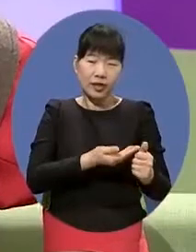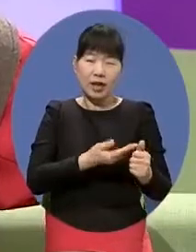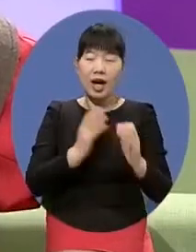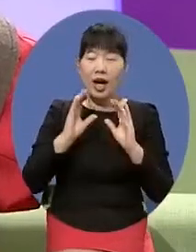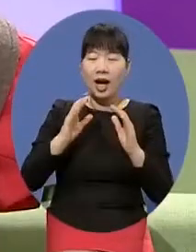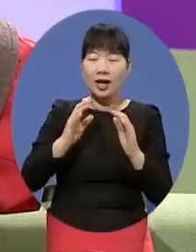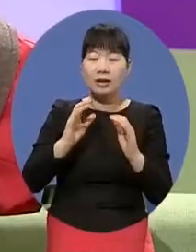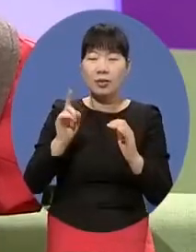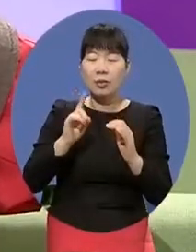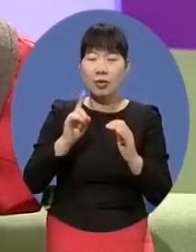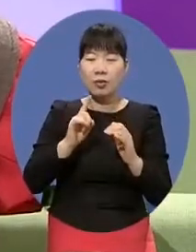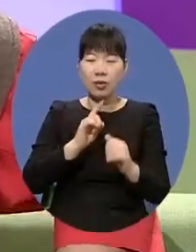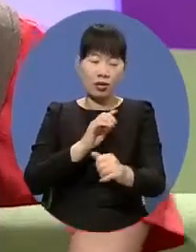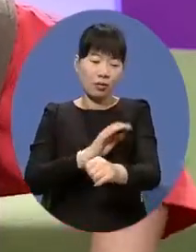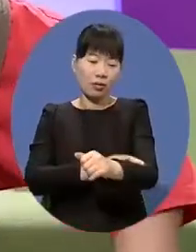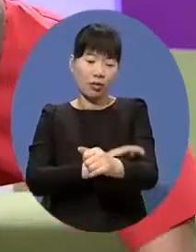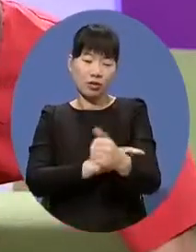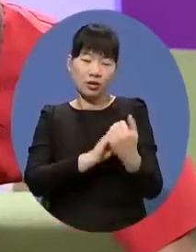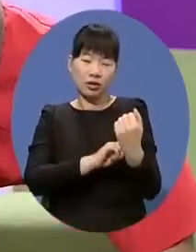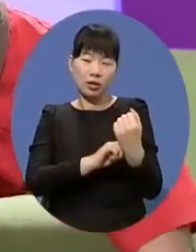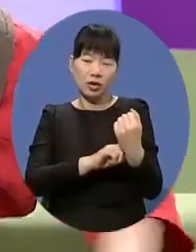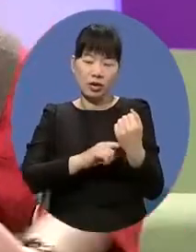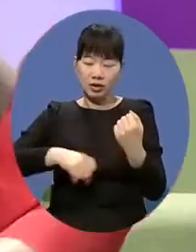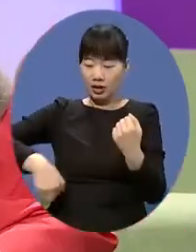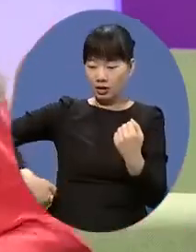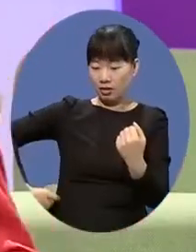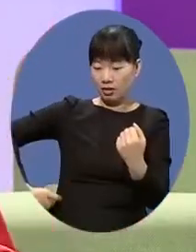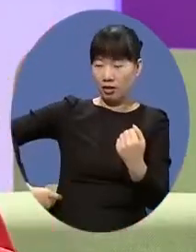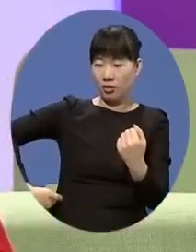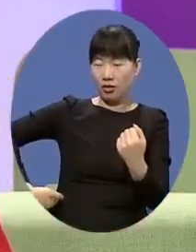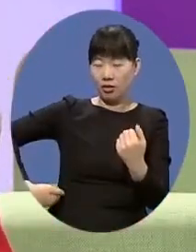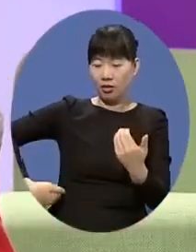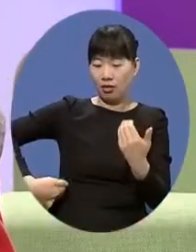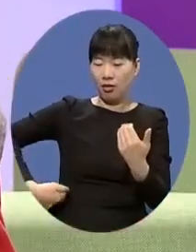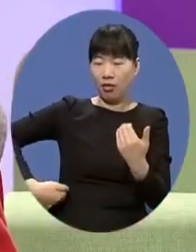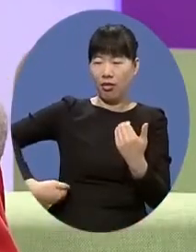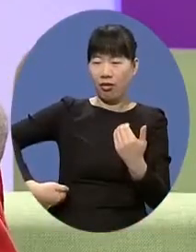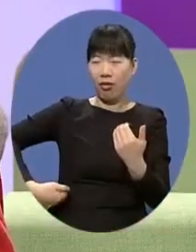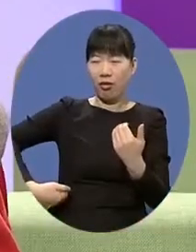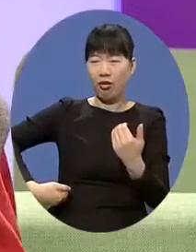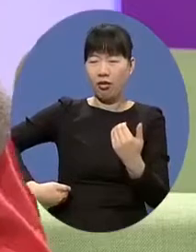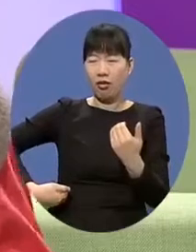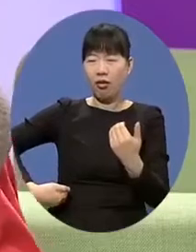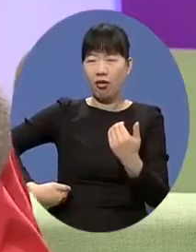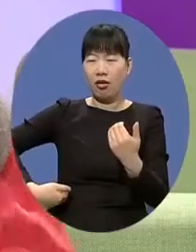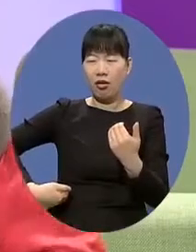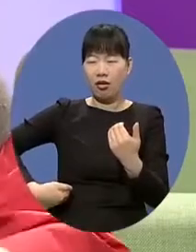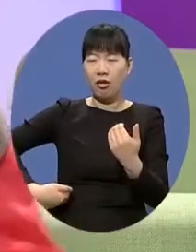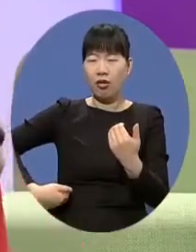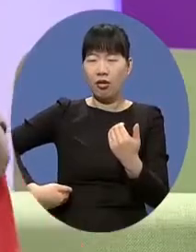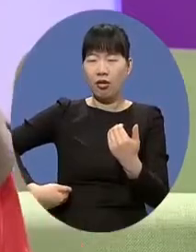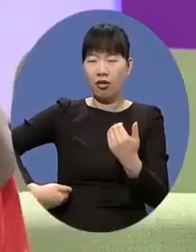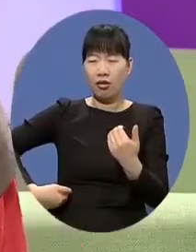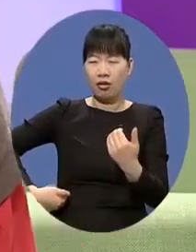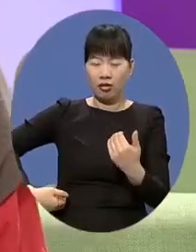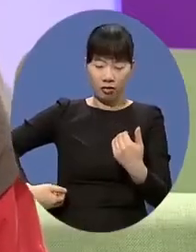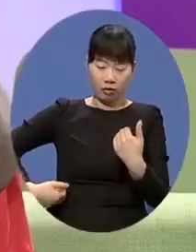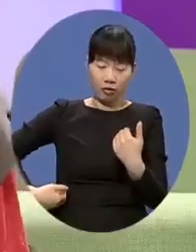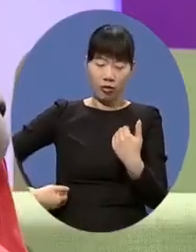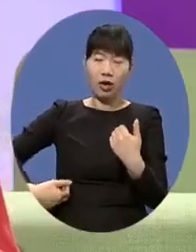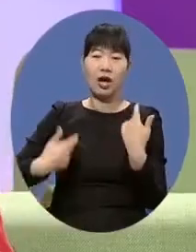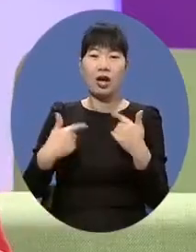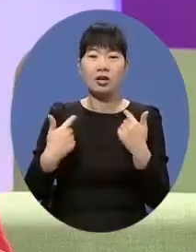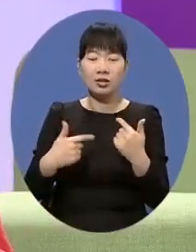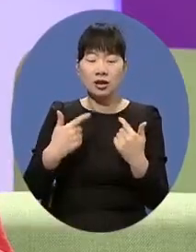이렇게 그러니까 머리가 일로 오고 몸과 다리가 이쪽으로 가게 아기를 이렇게 안고요. 반대로? 네네. 반대로 안고 이렇게 젖을 물리고요.